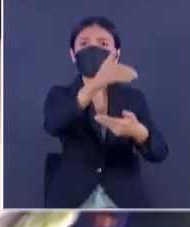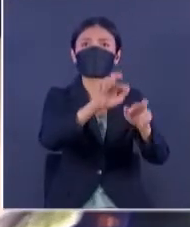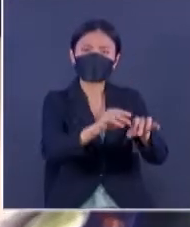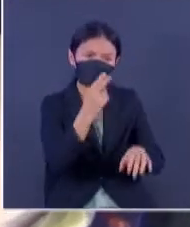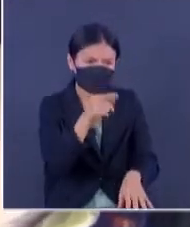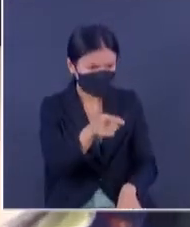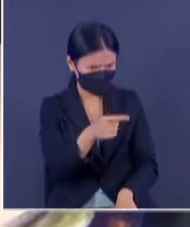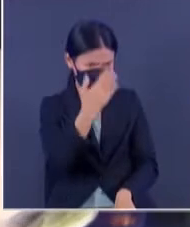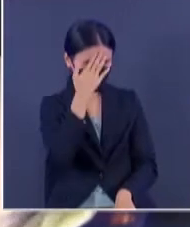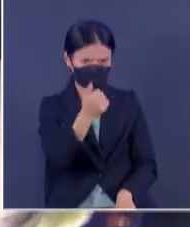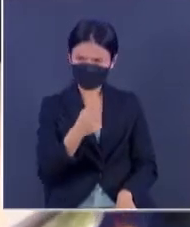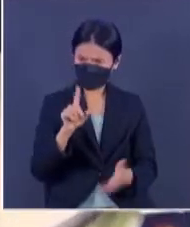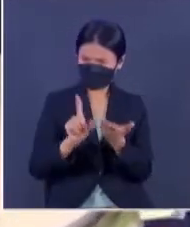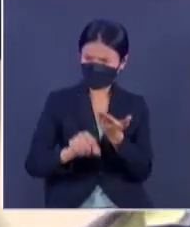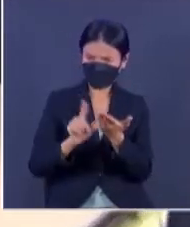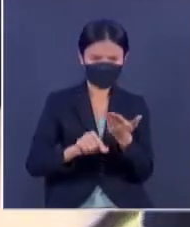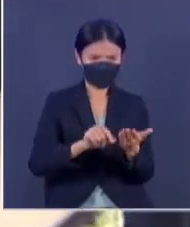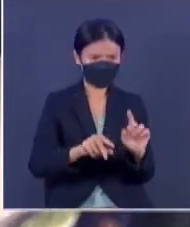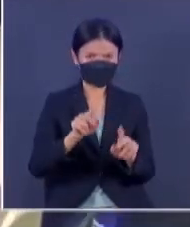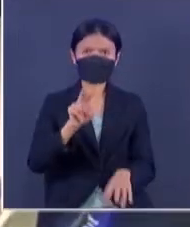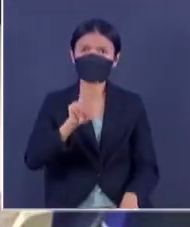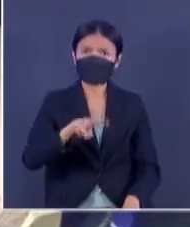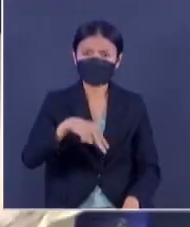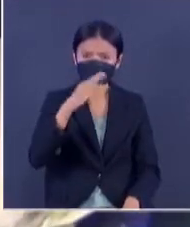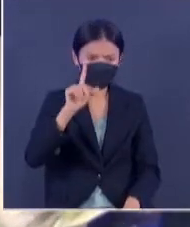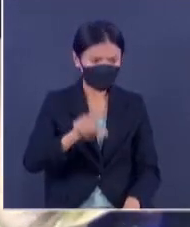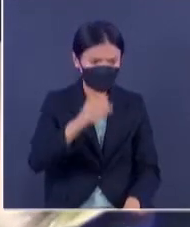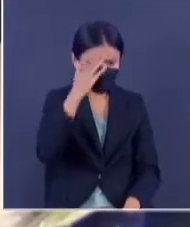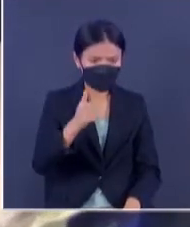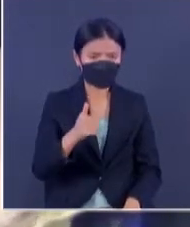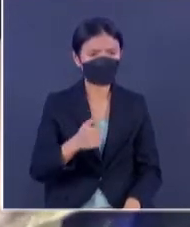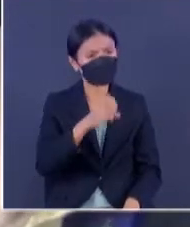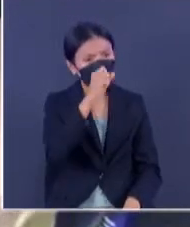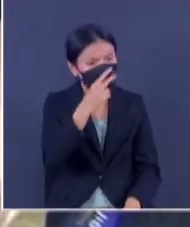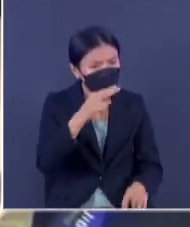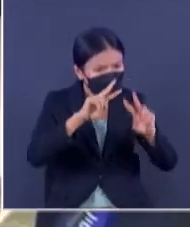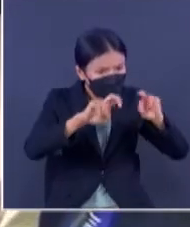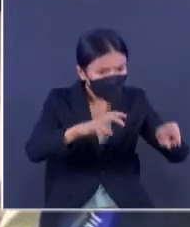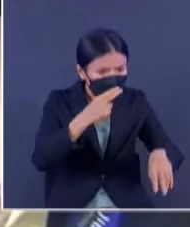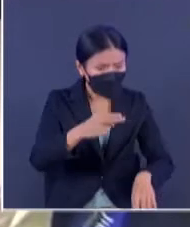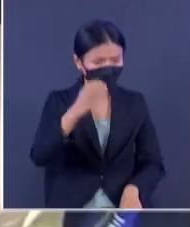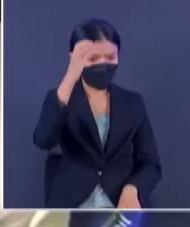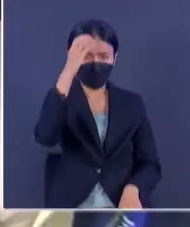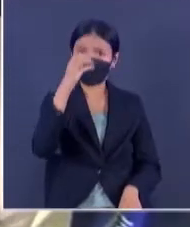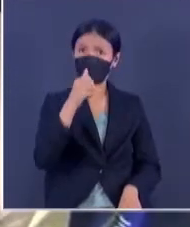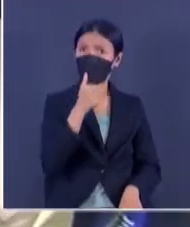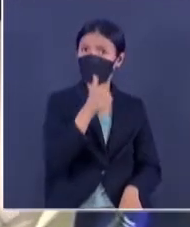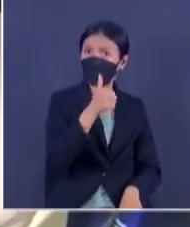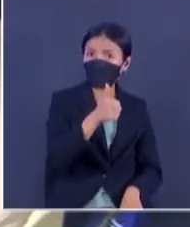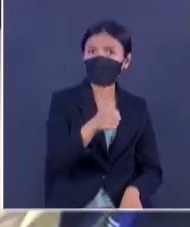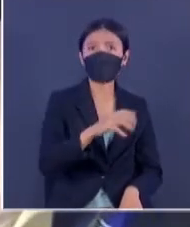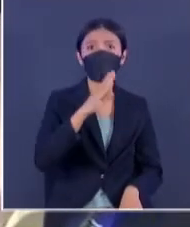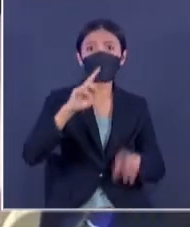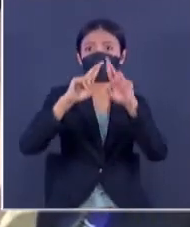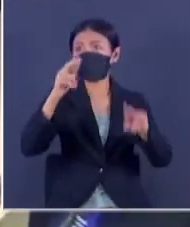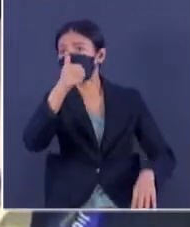ใจว่าทำไมขายถูกจังให้ช่างเช็คสเปคดูแล้วค่ะว่าสเปคมันสูงราคาเนี้ยต่อให้เข้าโรงรับจำนำก็น่าจะ